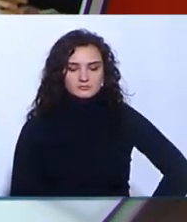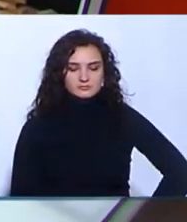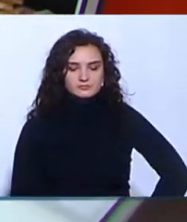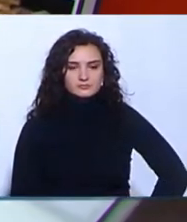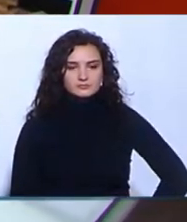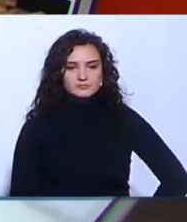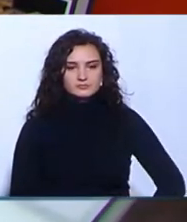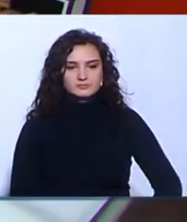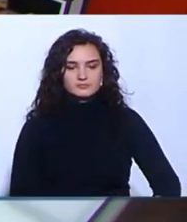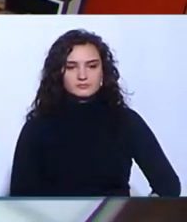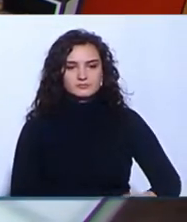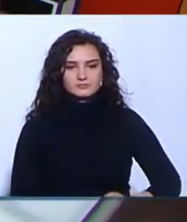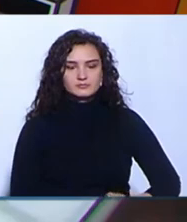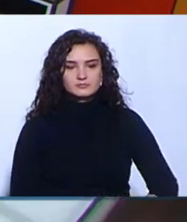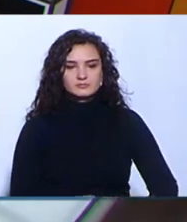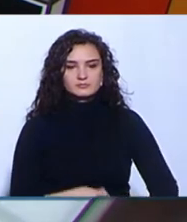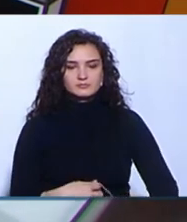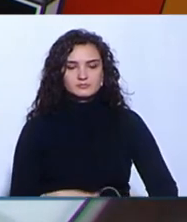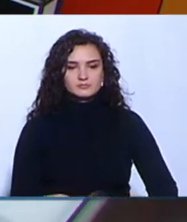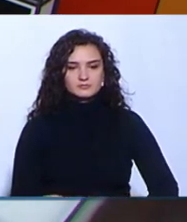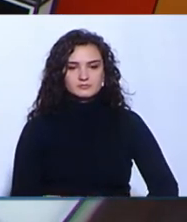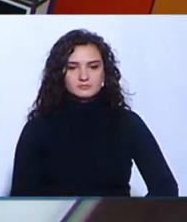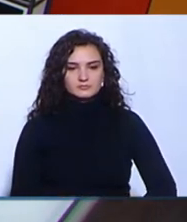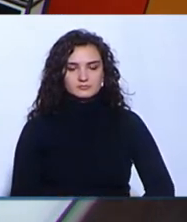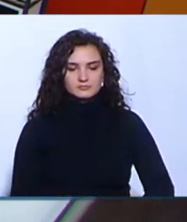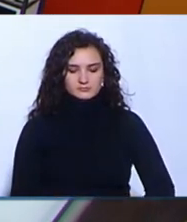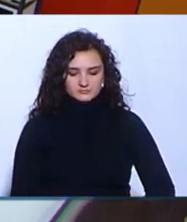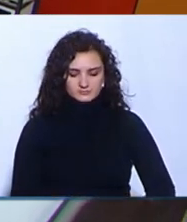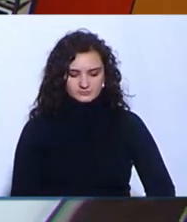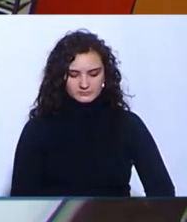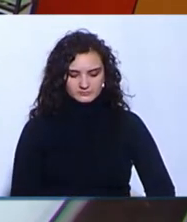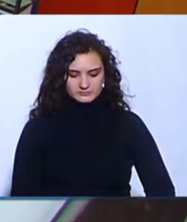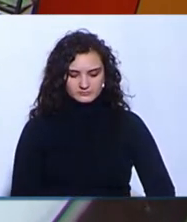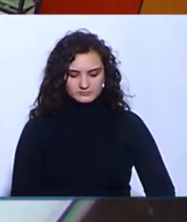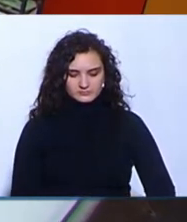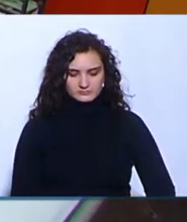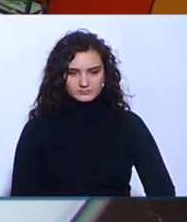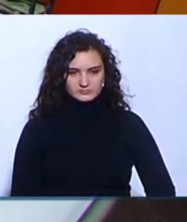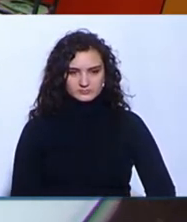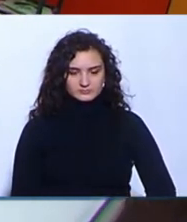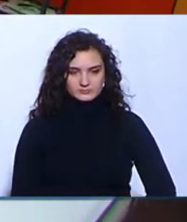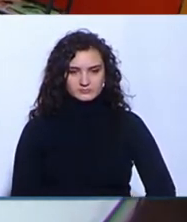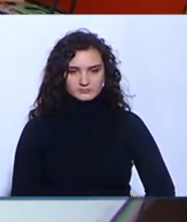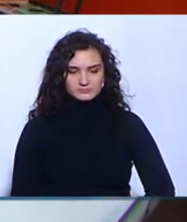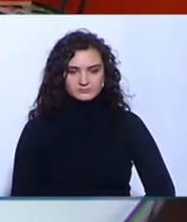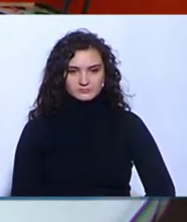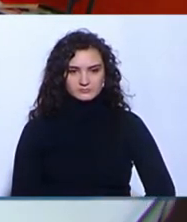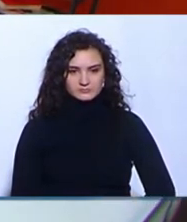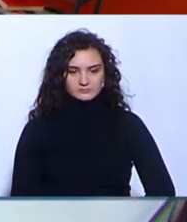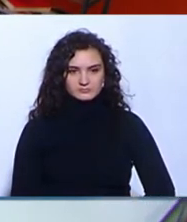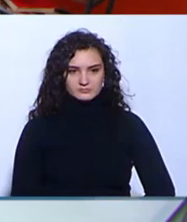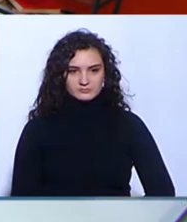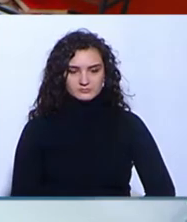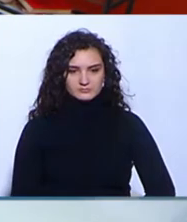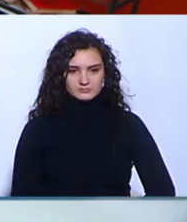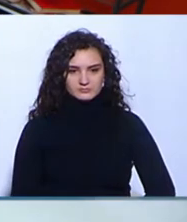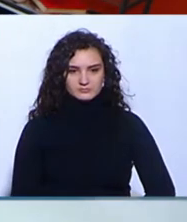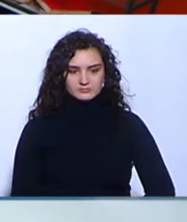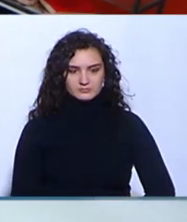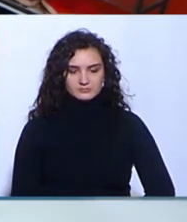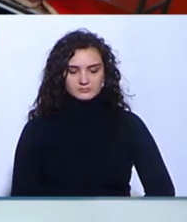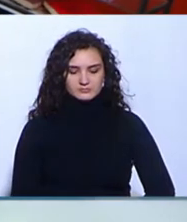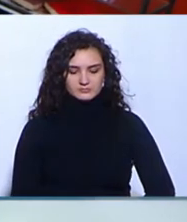რაც შეისწავლა კიბოს გავრცელება, ჩაატარა ხოლსტედმა ზუზუს კიბოს გამო. და ეს ოპერაცია მიიჩნევა დღეს ონკოლოგიური